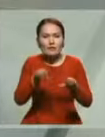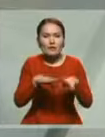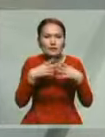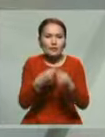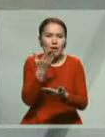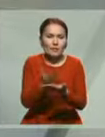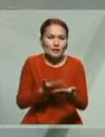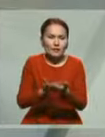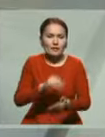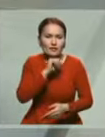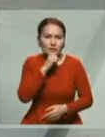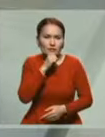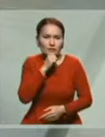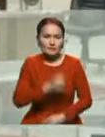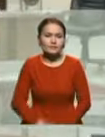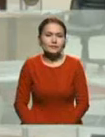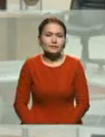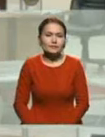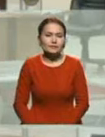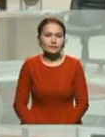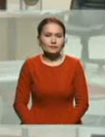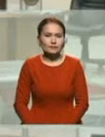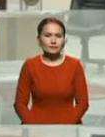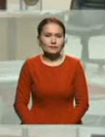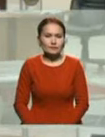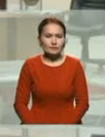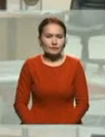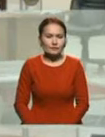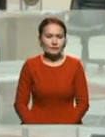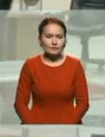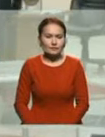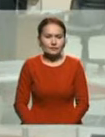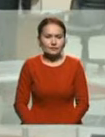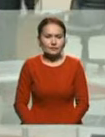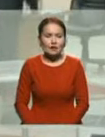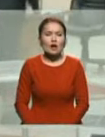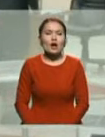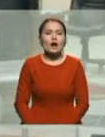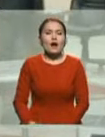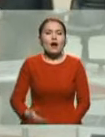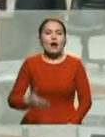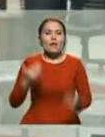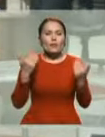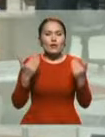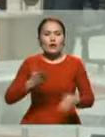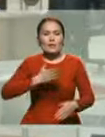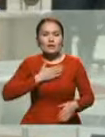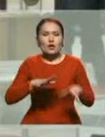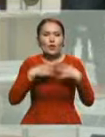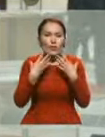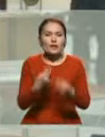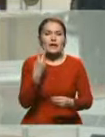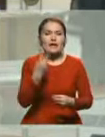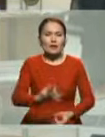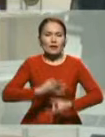керек дейді отағасы. Этот выбор для нас праздник. Бүгін біздің отбасымыз қос қуанышқа кенелді.